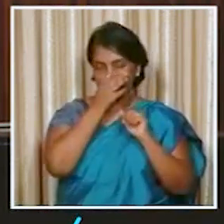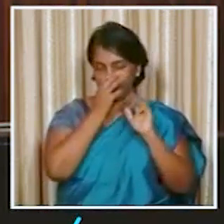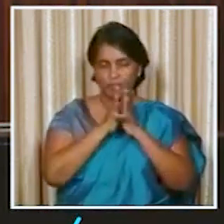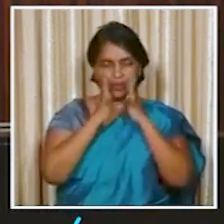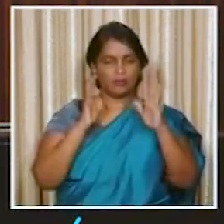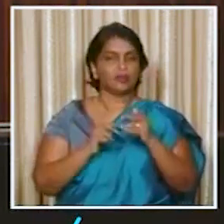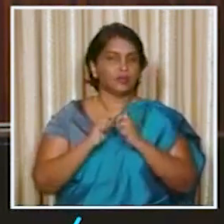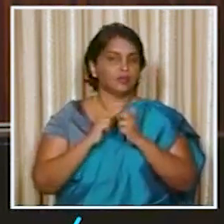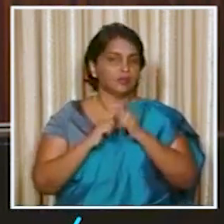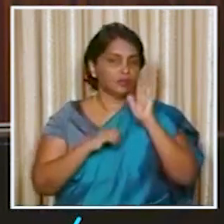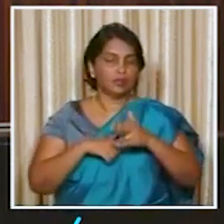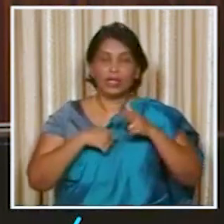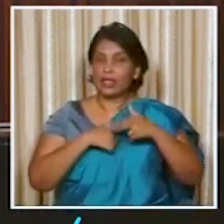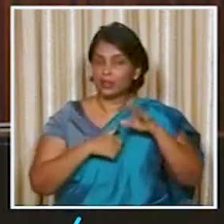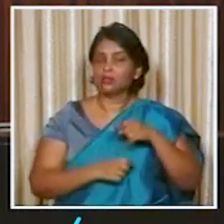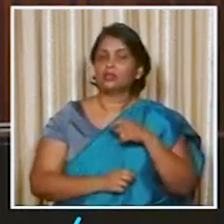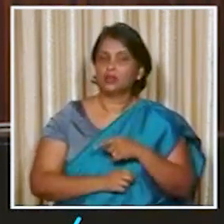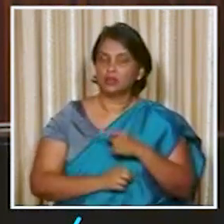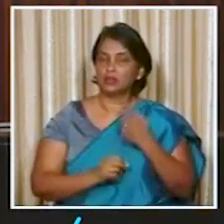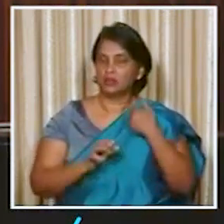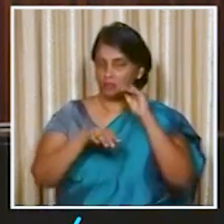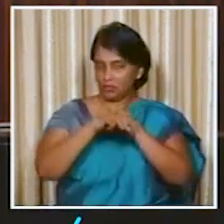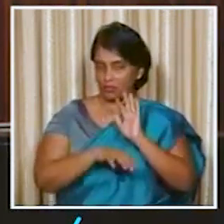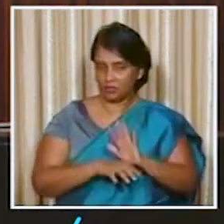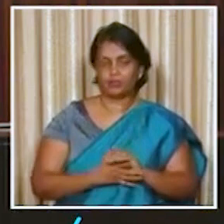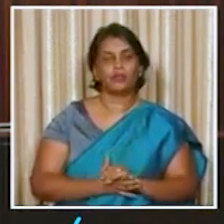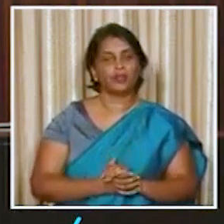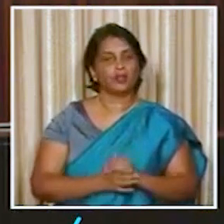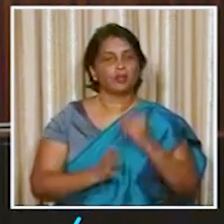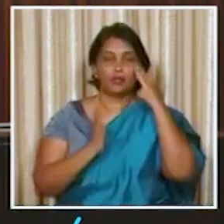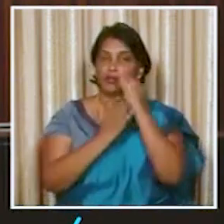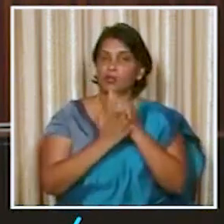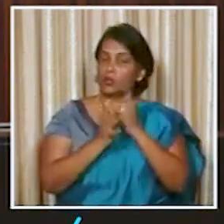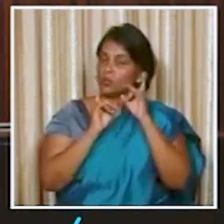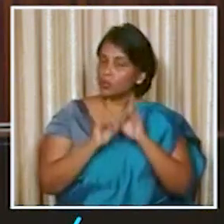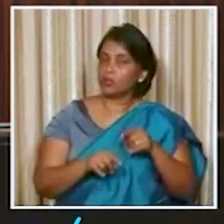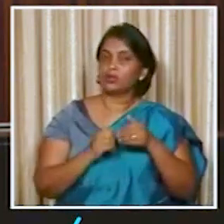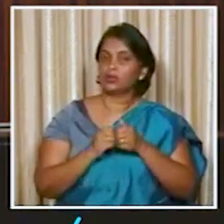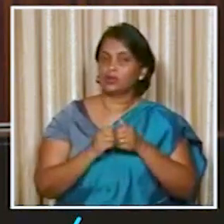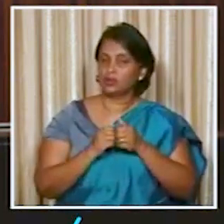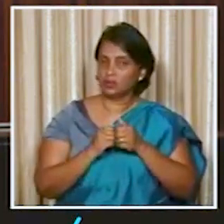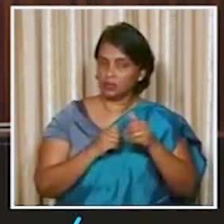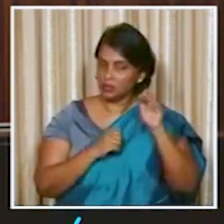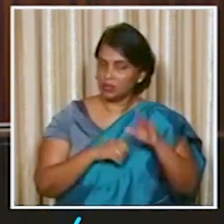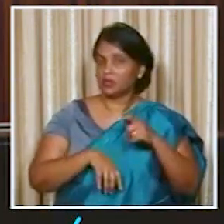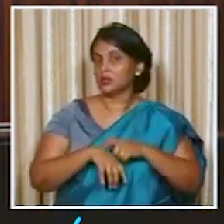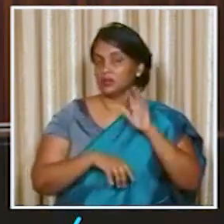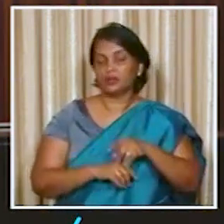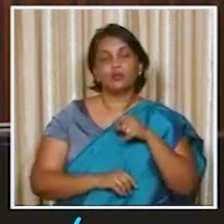බරපතල ප්‍රතිපා ගෙන දීමට හේතු වූ ඇති බව අනාවරණය කොට ඇත. කරුණු මෙසේ පෙළ ගැසී ඇති